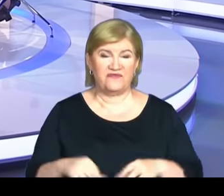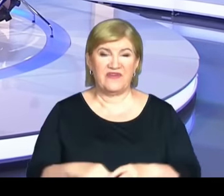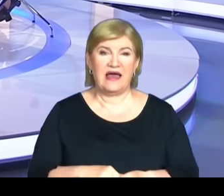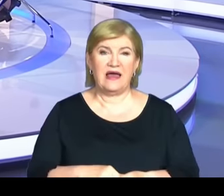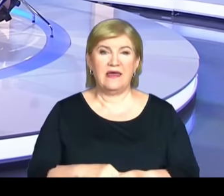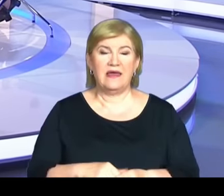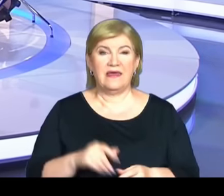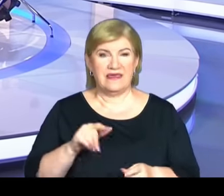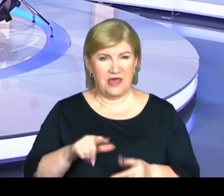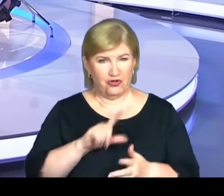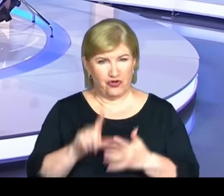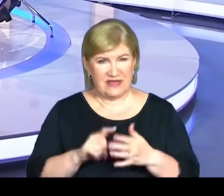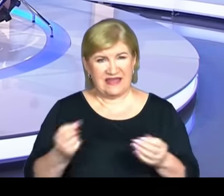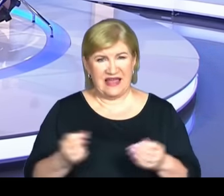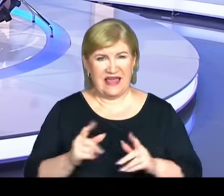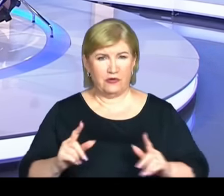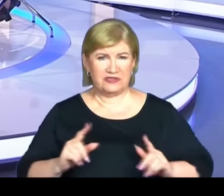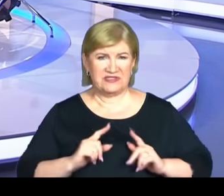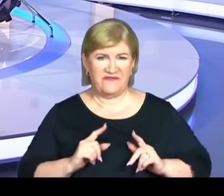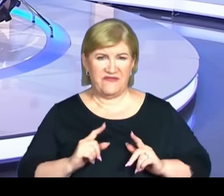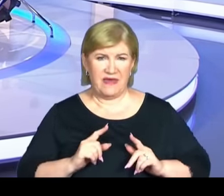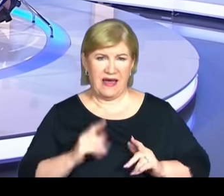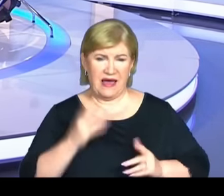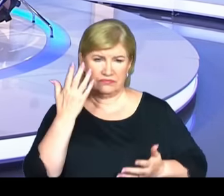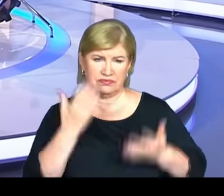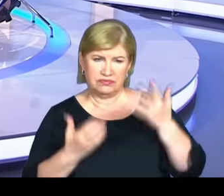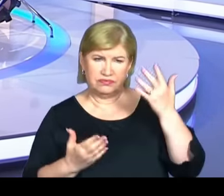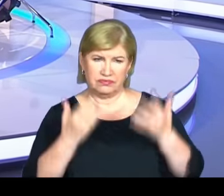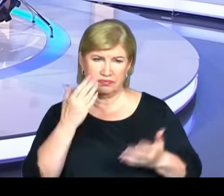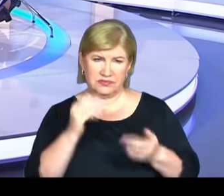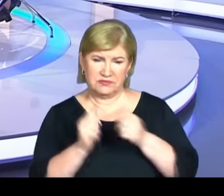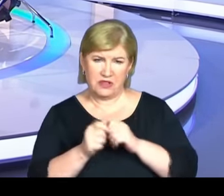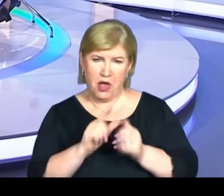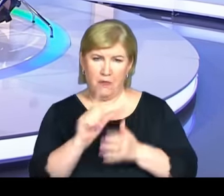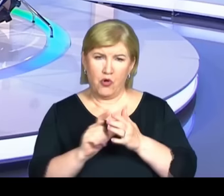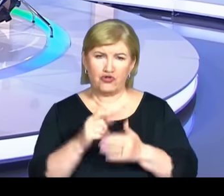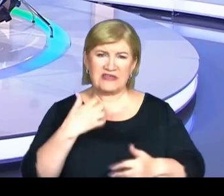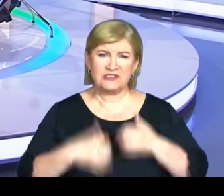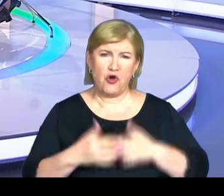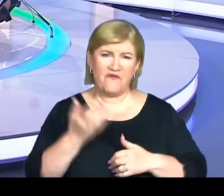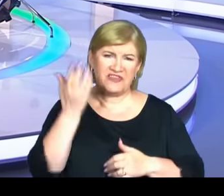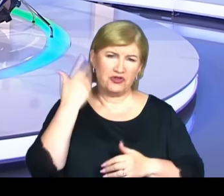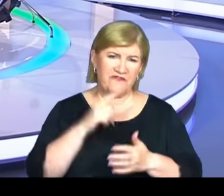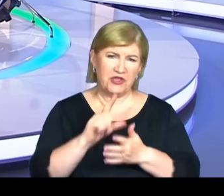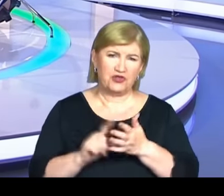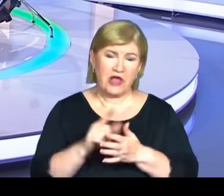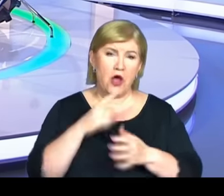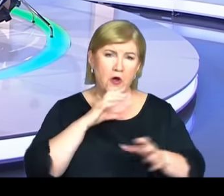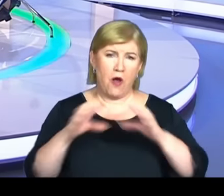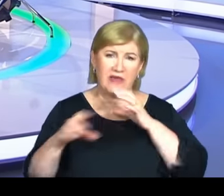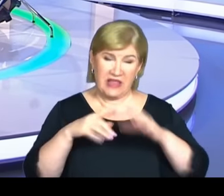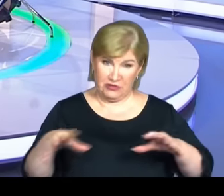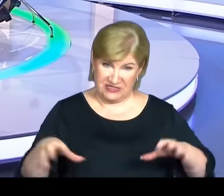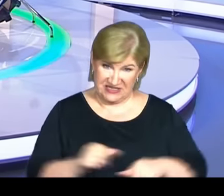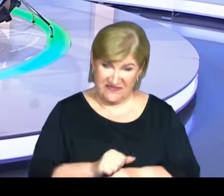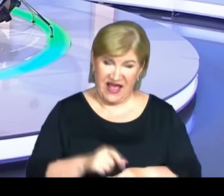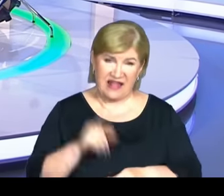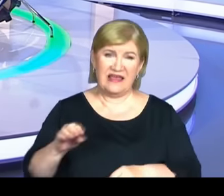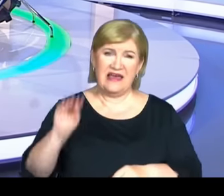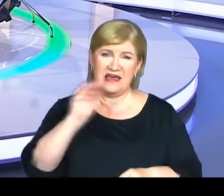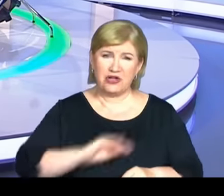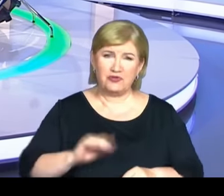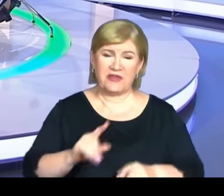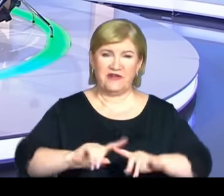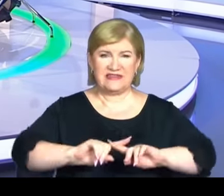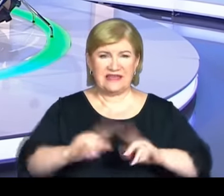je čas na nejakú sebareflexiu počas tých covidových časov? Či ste tú komunikáciu zvládli? Či ste rešpektovali aj nejaký iný